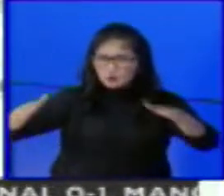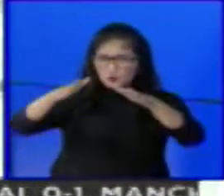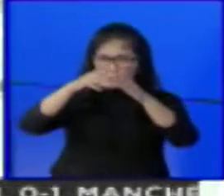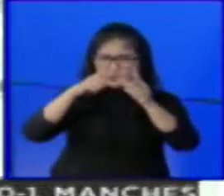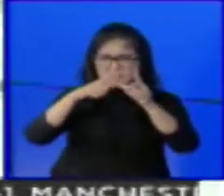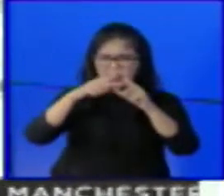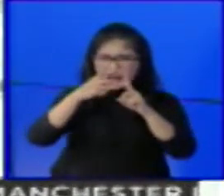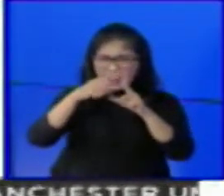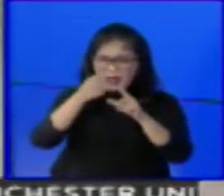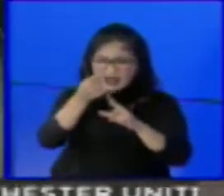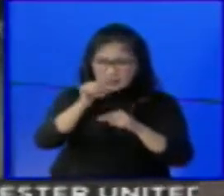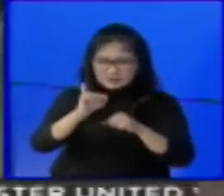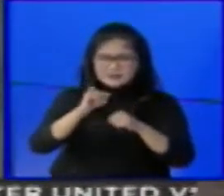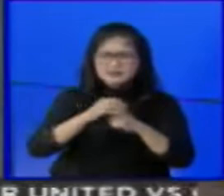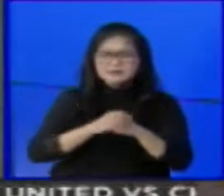Dinata.